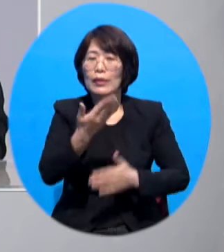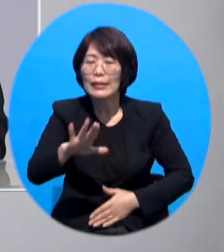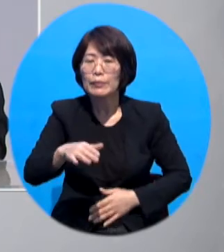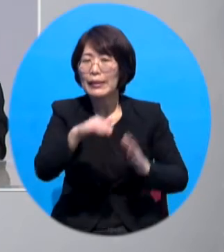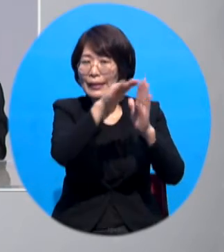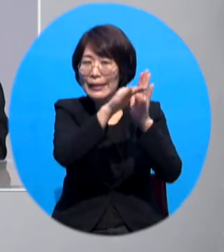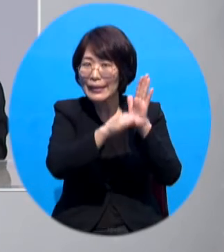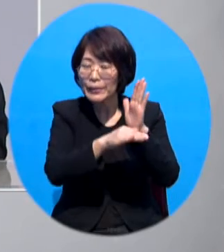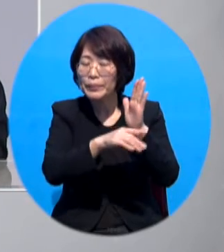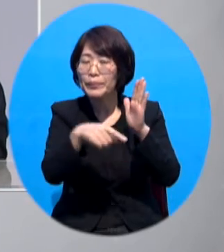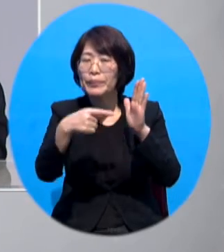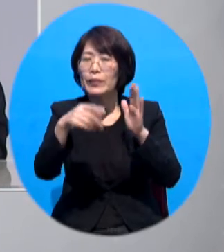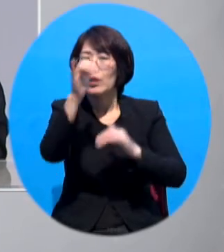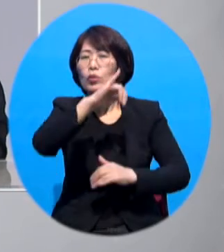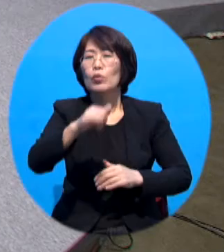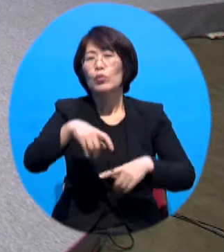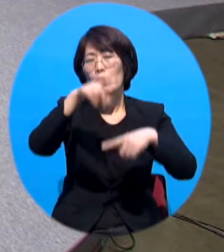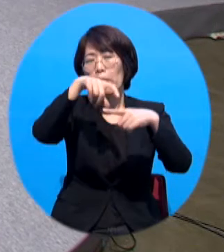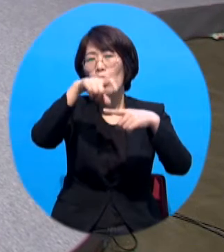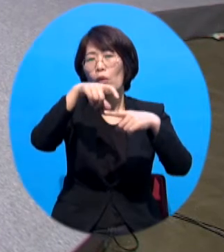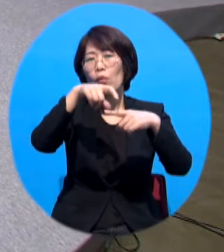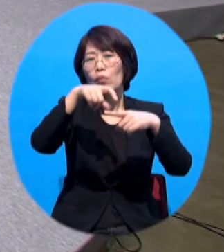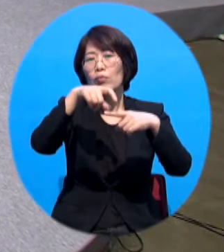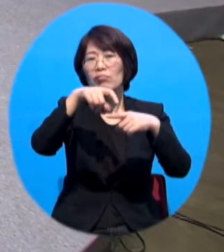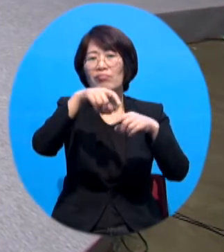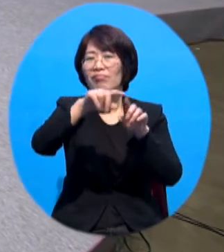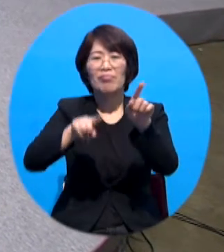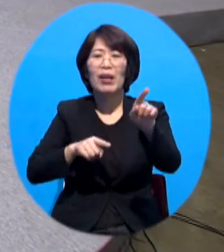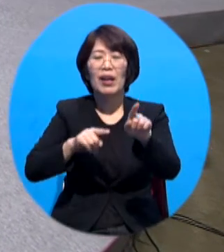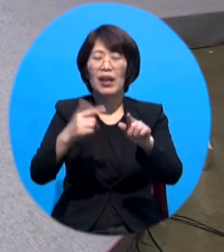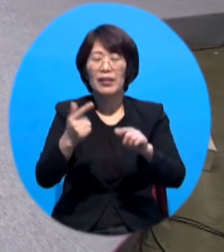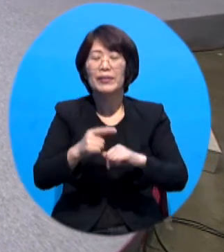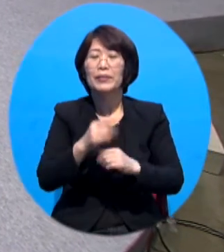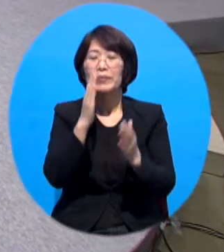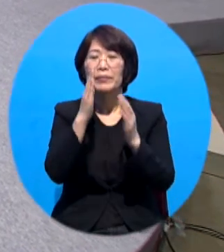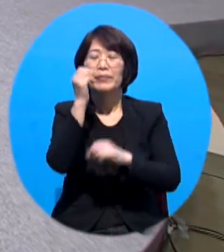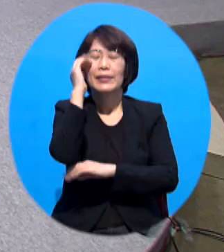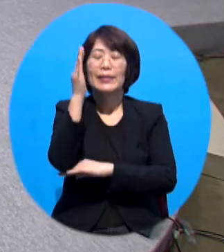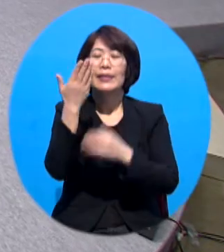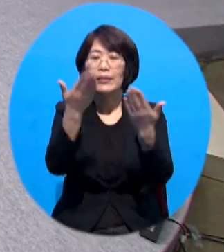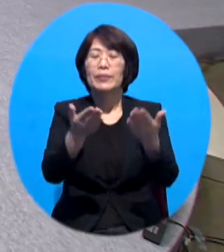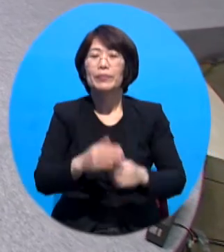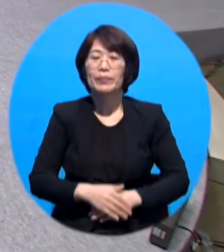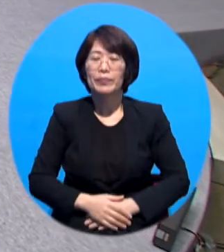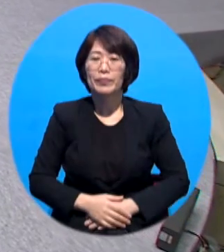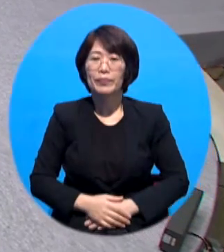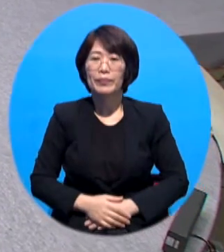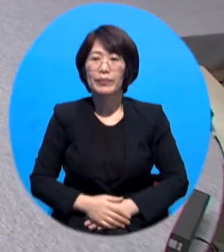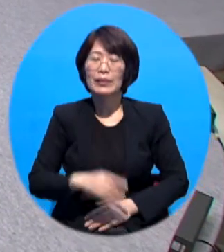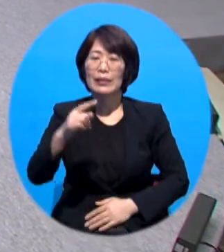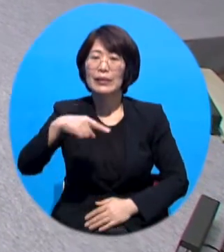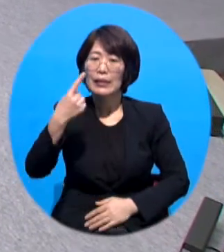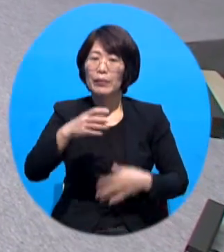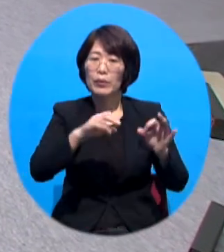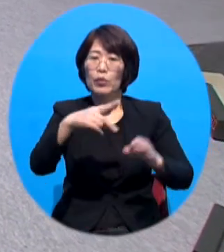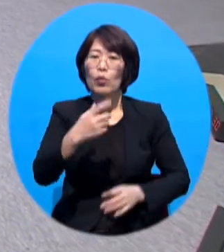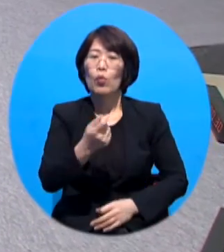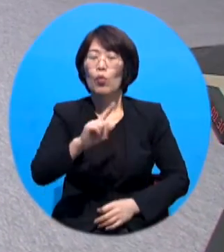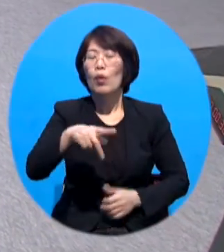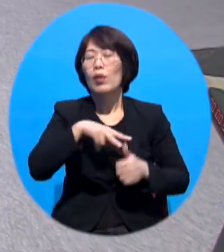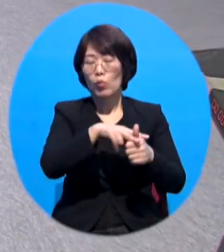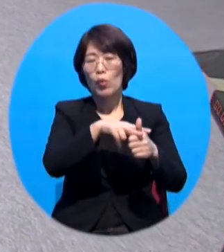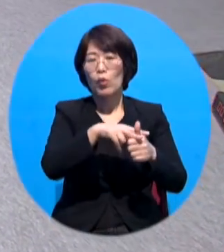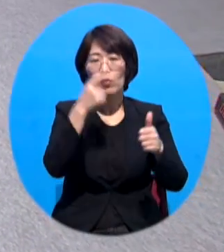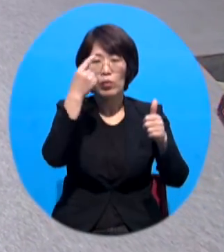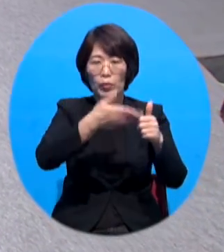등급에 있어서는 결코 전국 평균 레 크게 뒤지지 않는다는 말씀 4 답변 씨가 끝났습니다 다음은 김동한 후보에게 질문 해